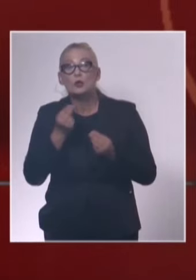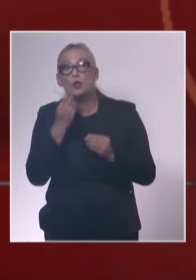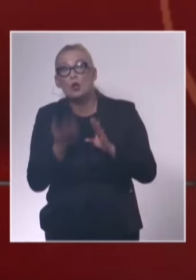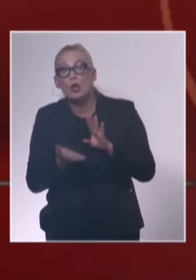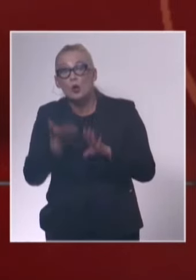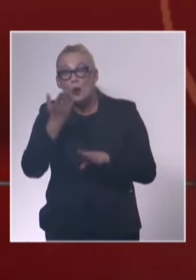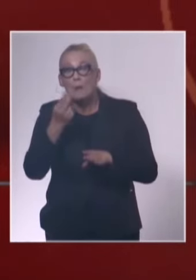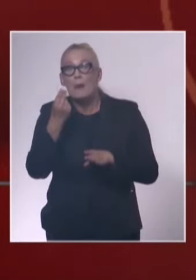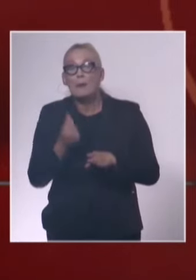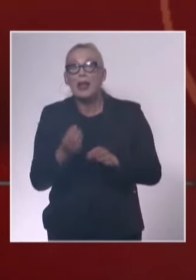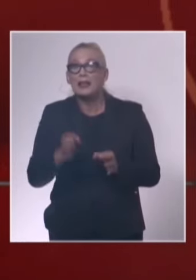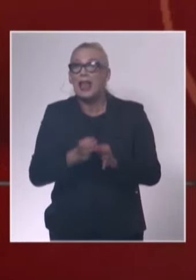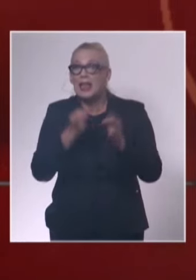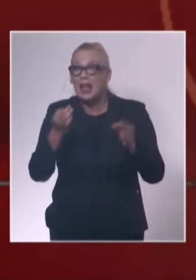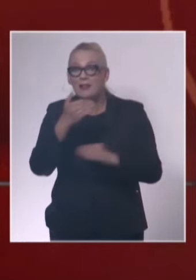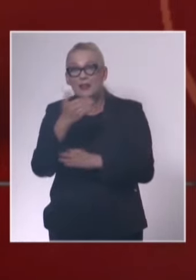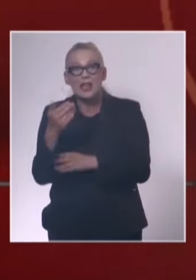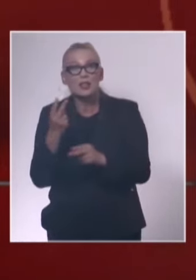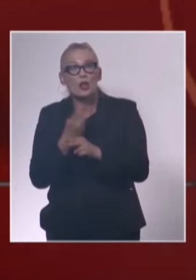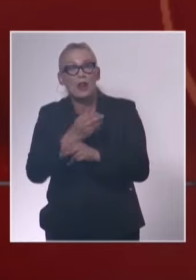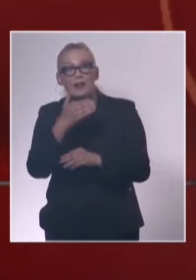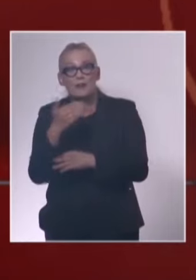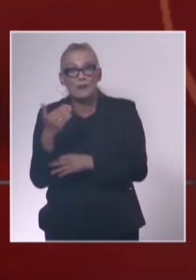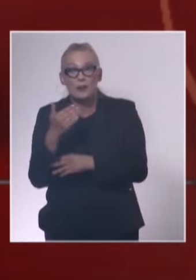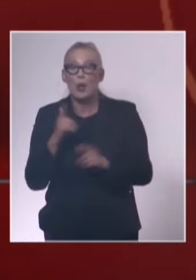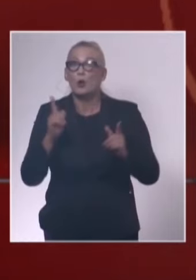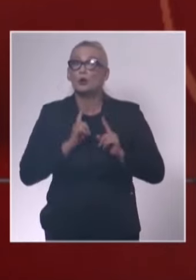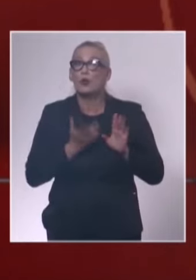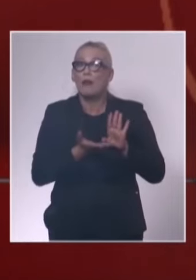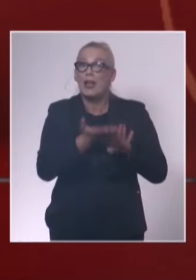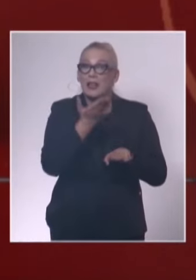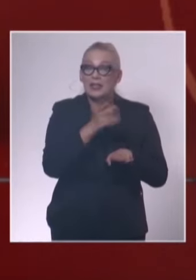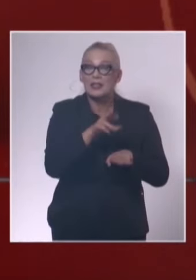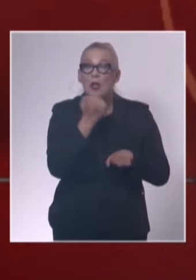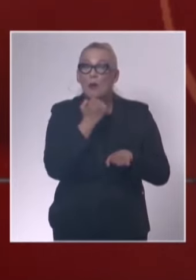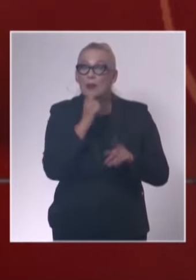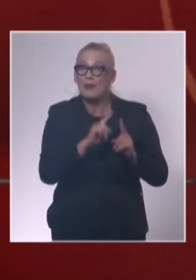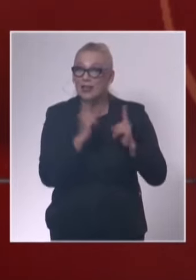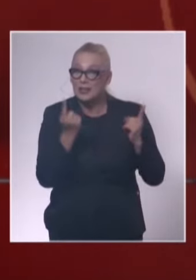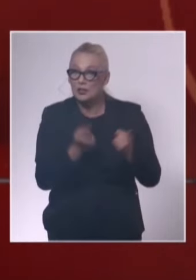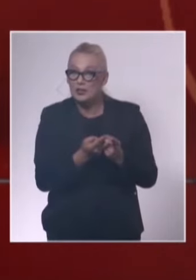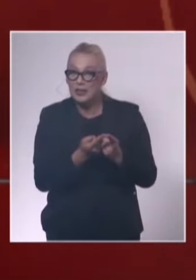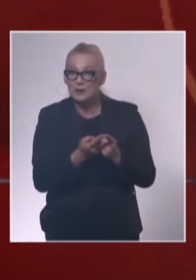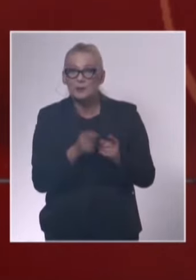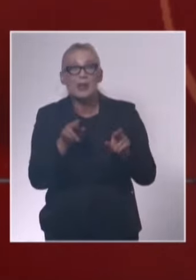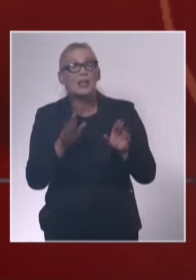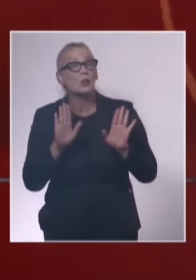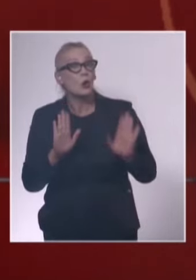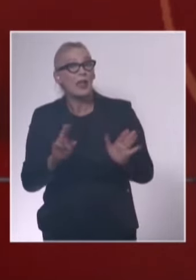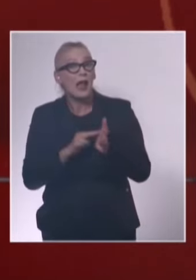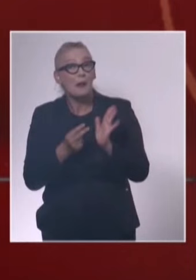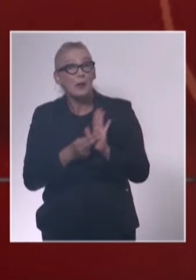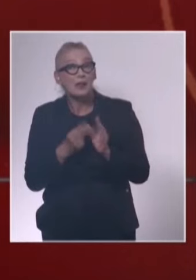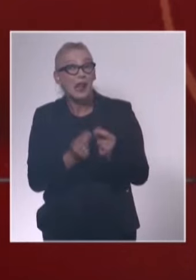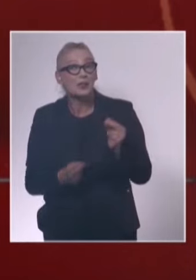делот јавните институции, како и очекувањата за раст на платите во приватниот сектор. Исто така,